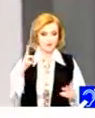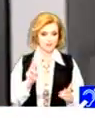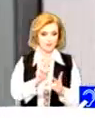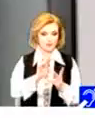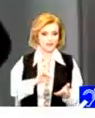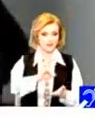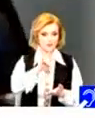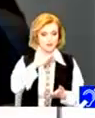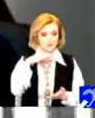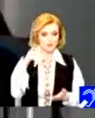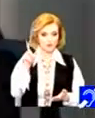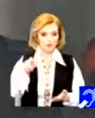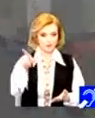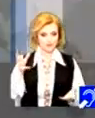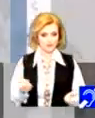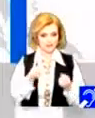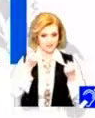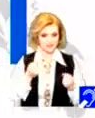de zeci de suporteri.